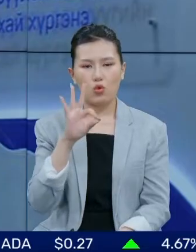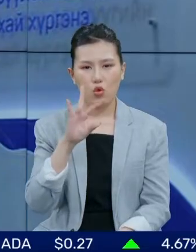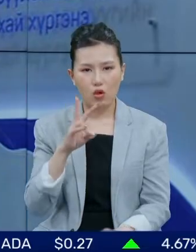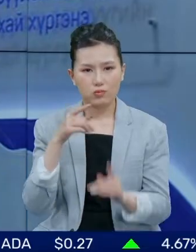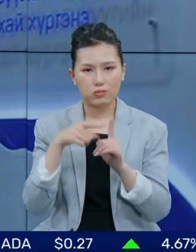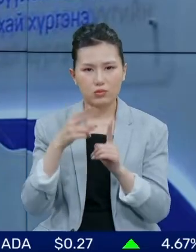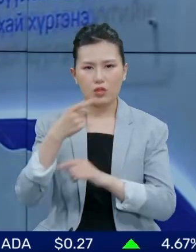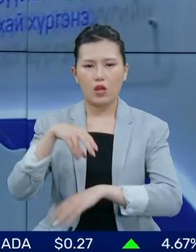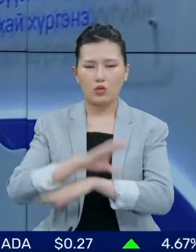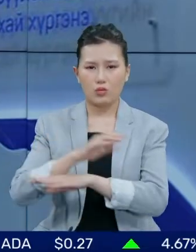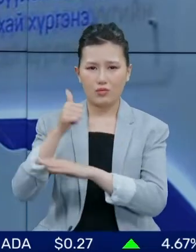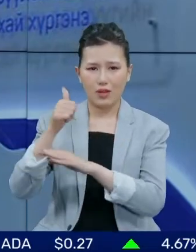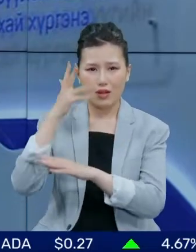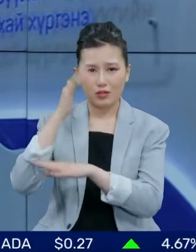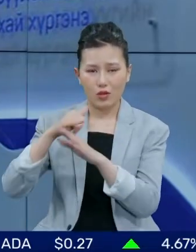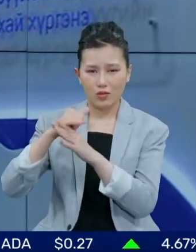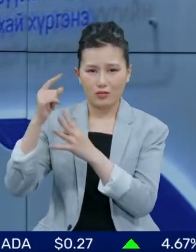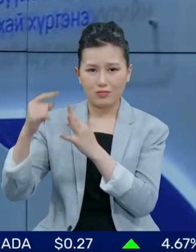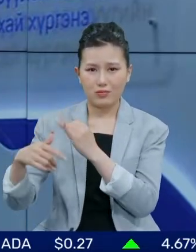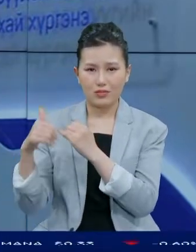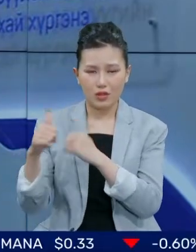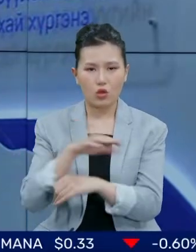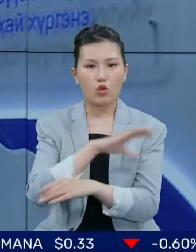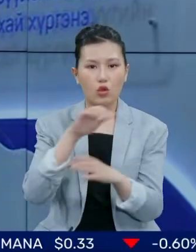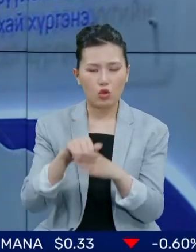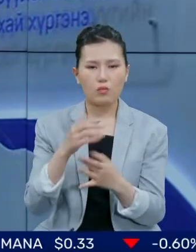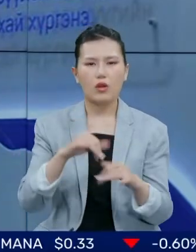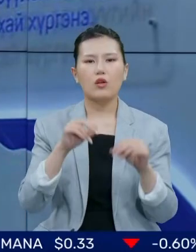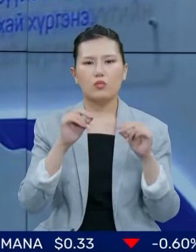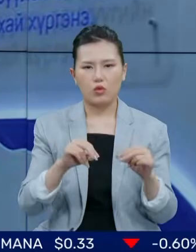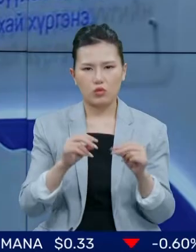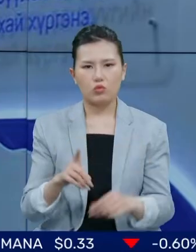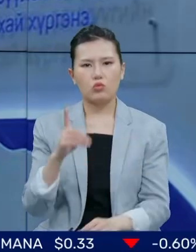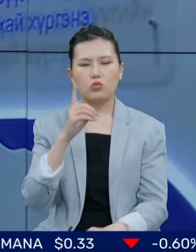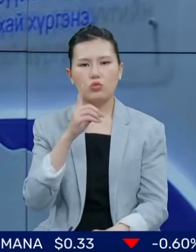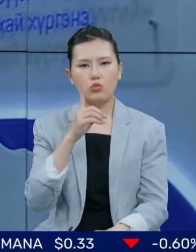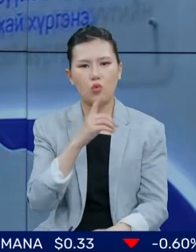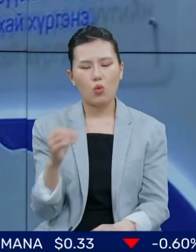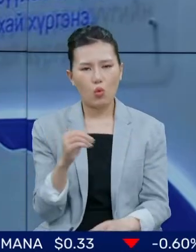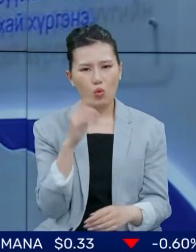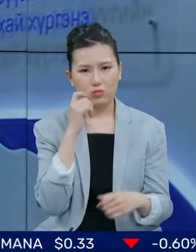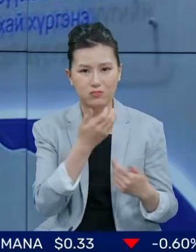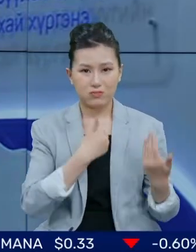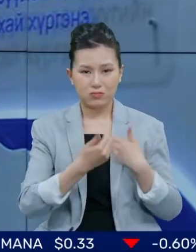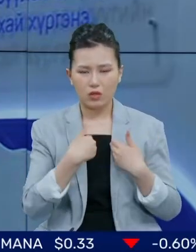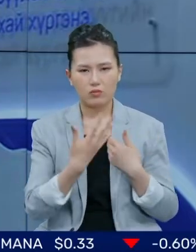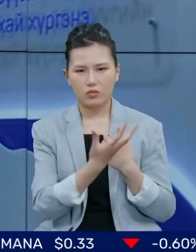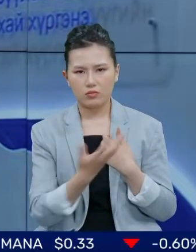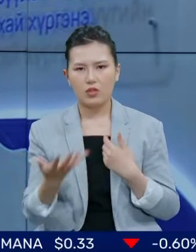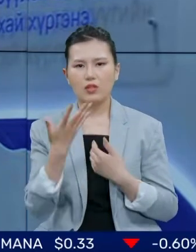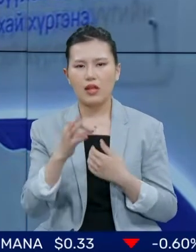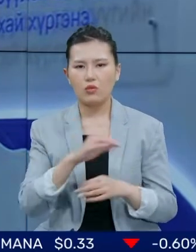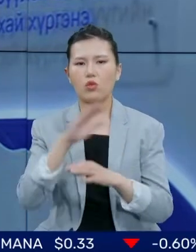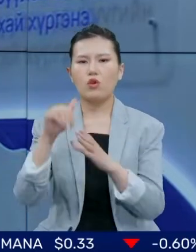явагдаж байгаа юм. Сонгон шалгаруулалтад нийт 100 орчим хүүхэд оролцож байгаагаас 50 хүүхэдт нь зээл болох юм. Сонгон шалгаруулалтын журамд дэлхийн 50